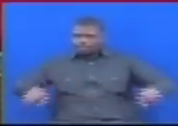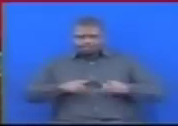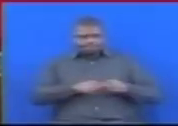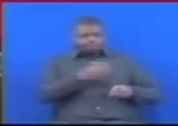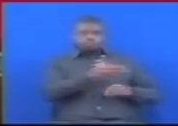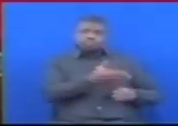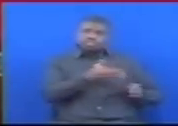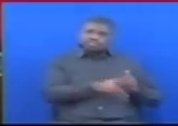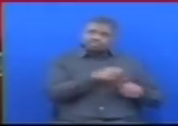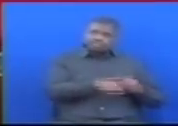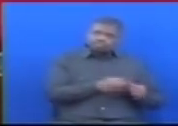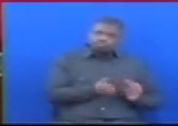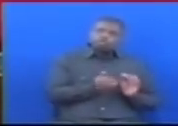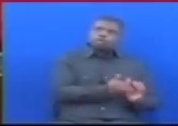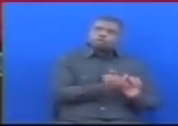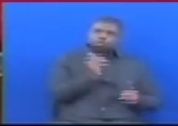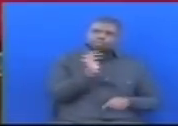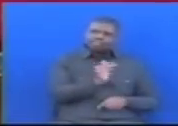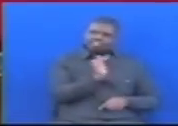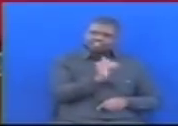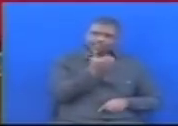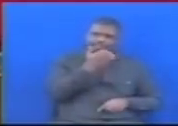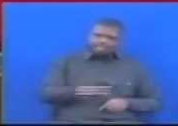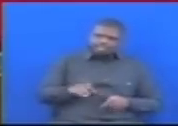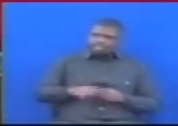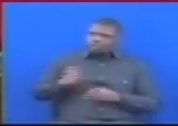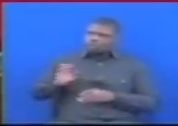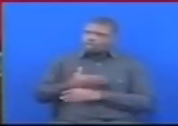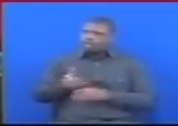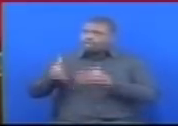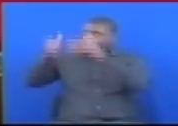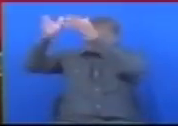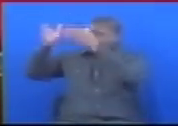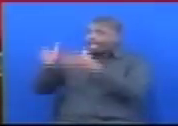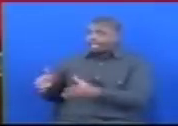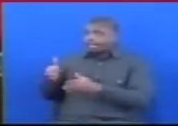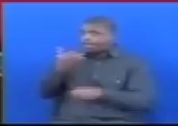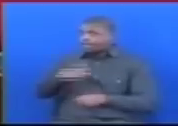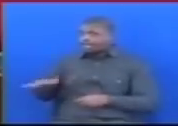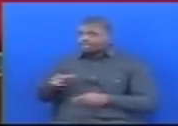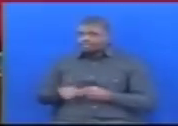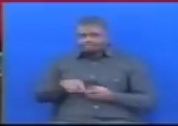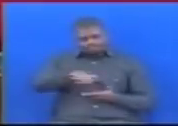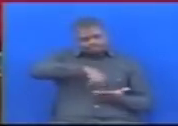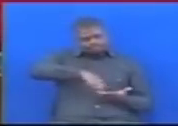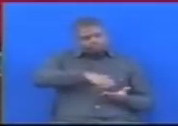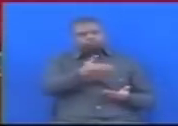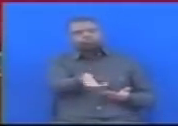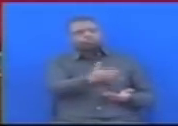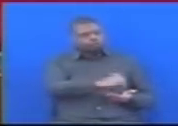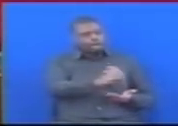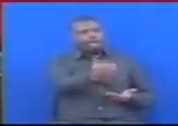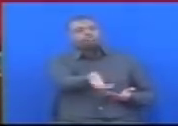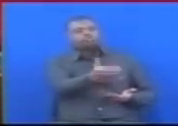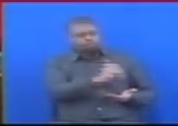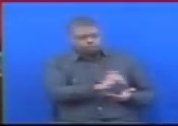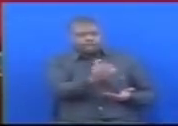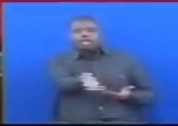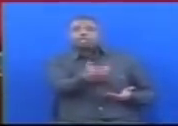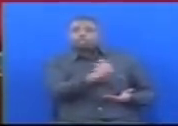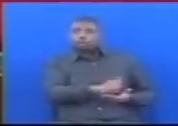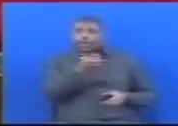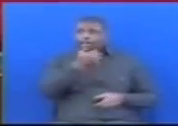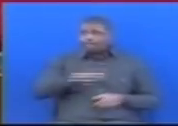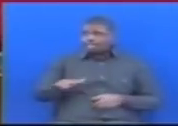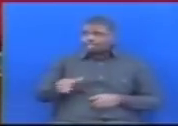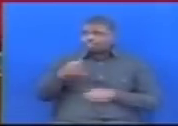ujenzi wa mtambo mdogo wa kusafisha na kutibu maji, ukarabati wa tanki la maji na ujenzi wa vituo vitano vya kuchotea maji. Mradi huo unatarajiwa kuanza